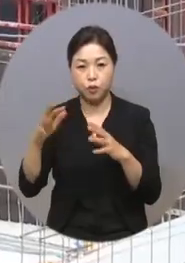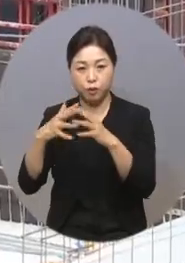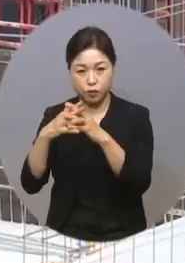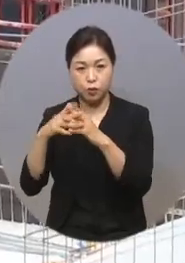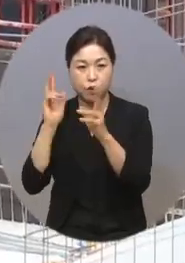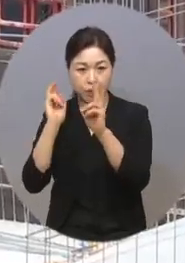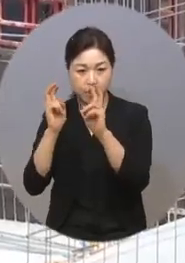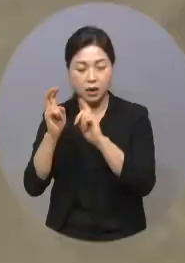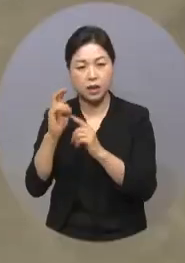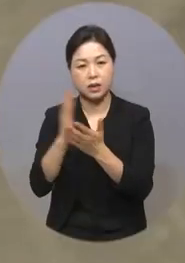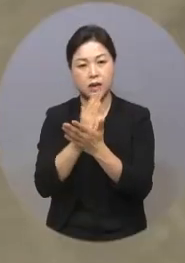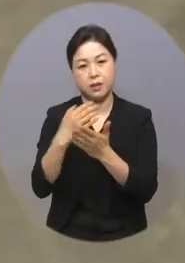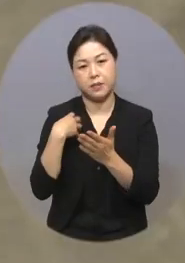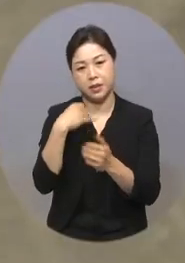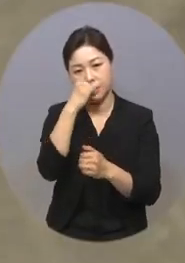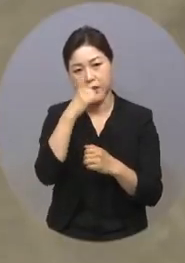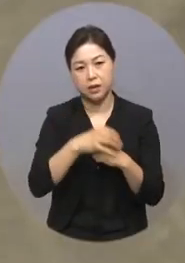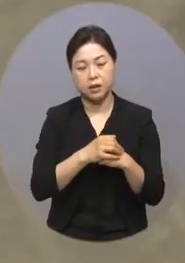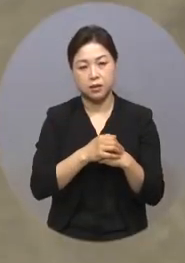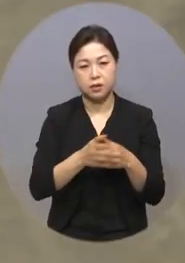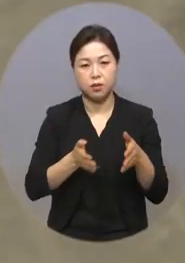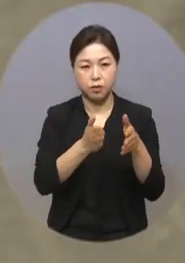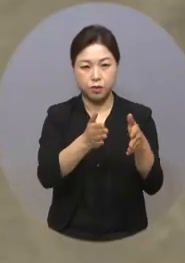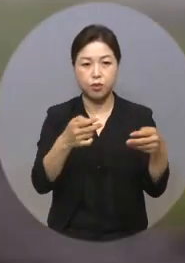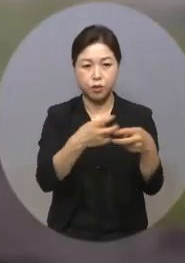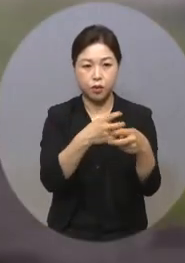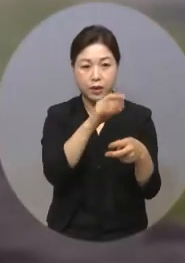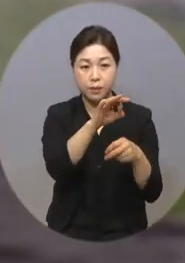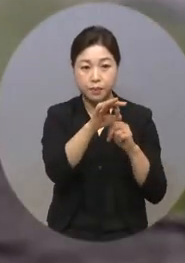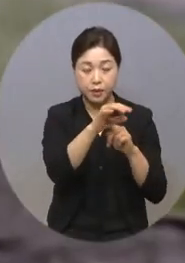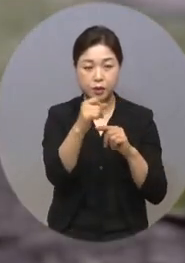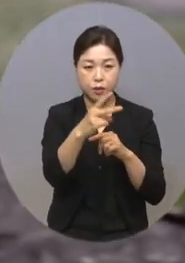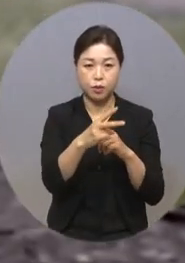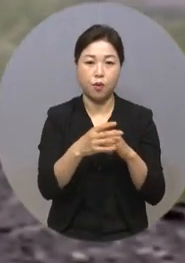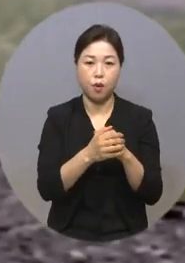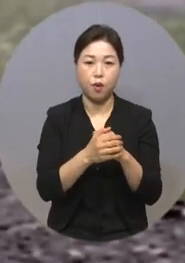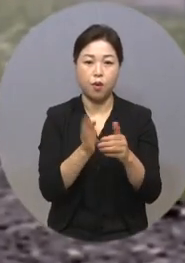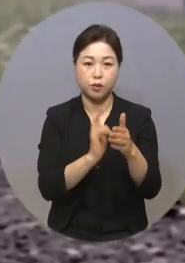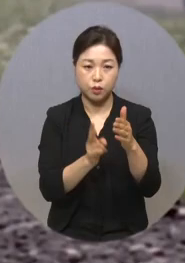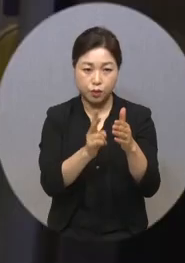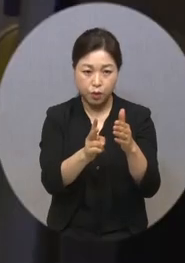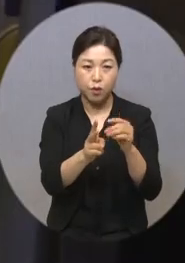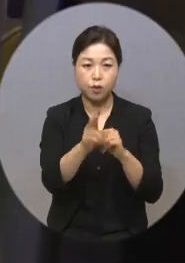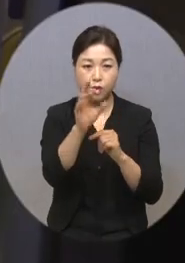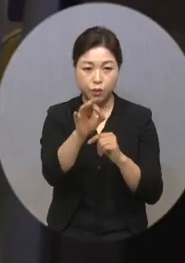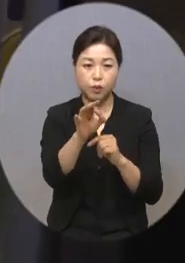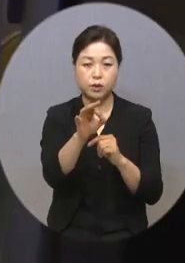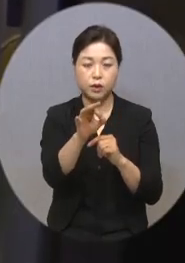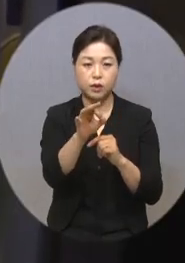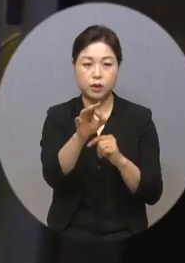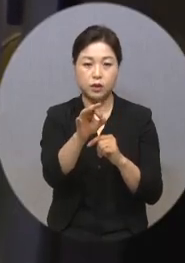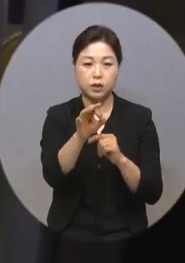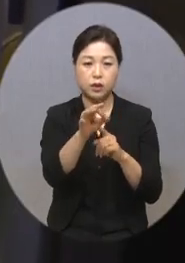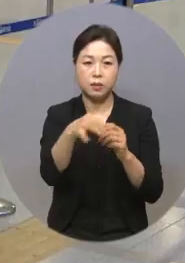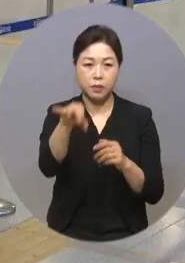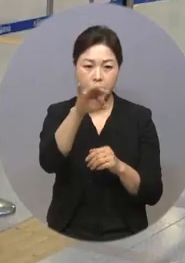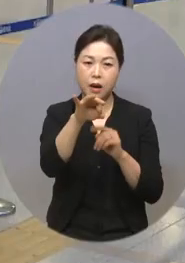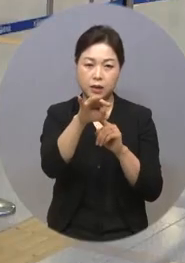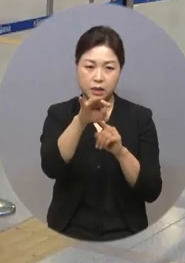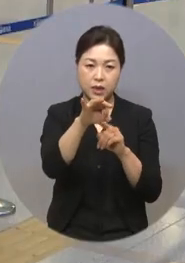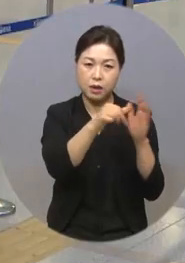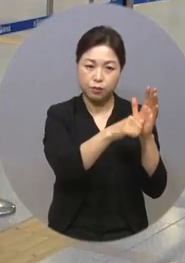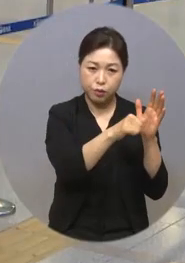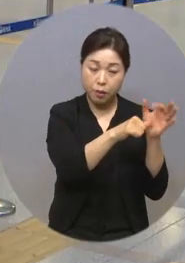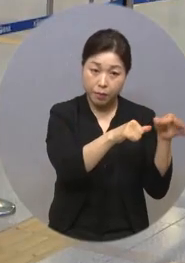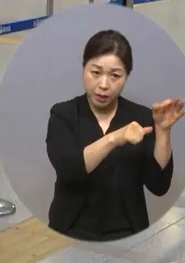합니다 도로 통행 유와 철도요금 등 공공 교통 요금 1 뭔가 인상 요인이 요금 인상으로 정 가 되지 않도록